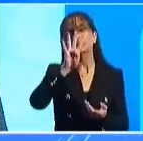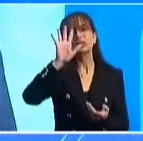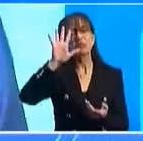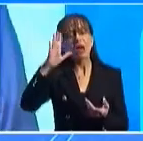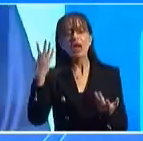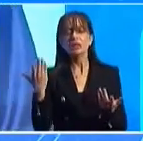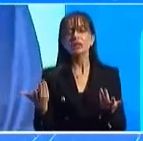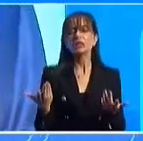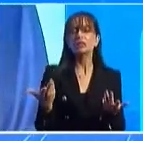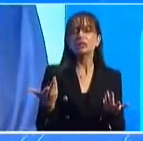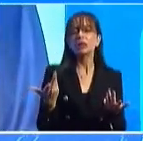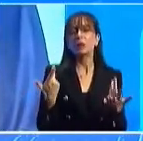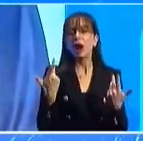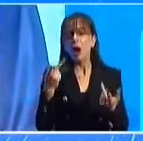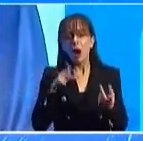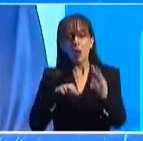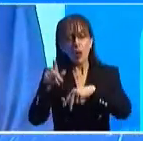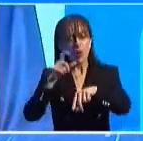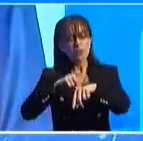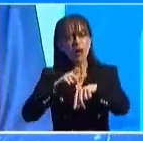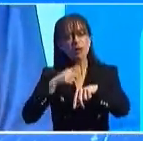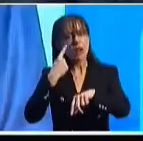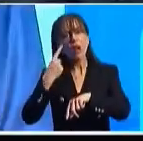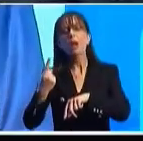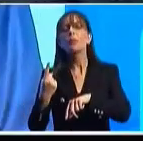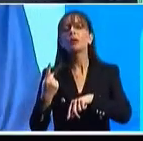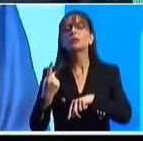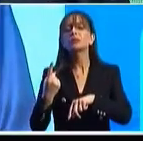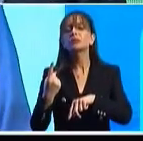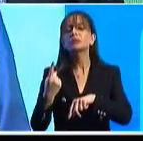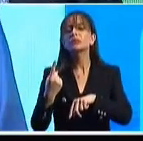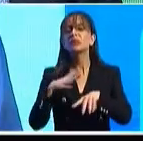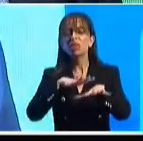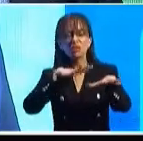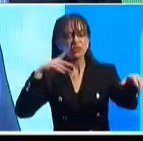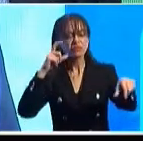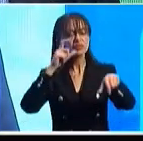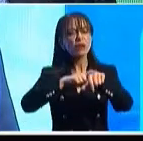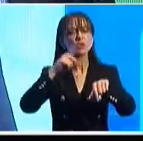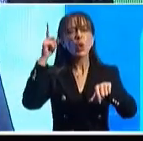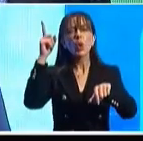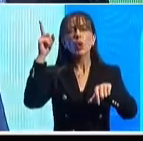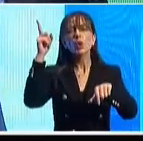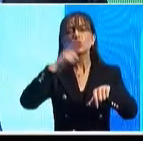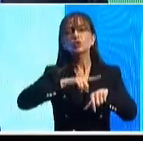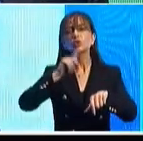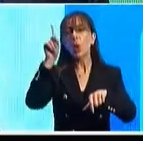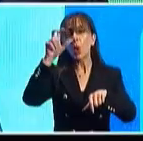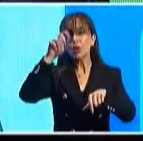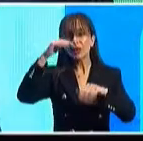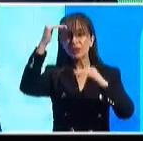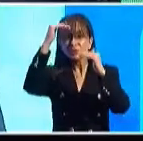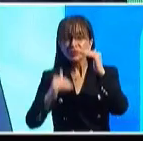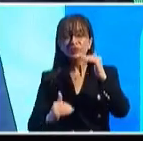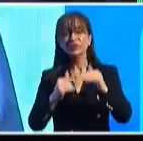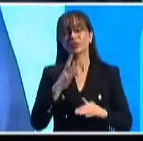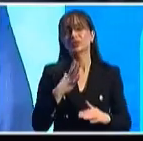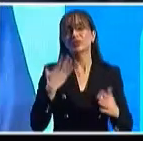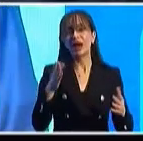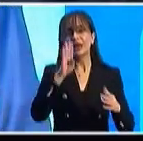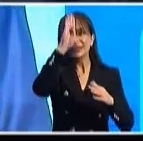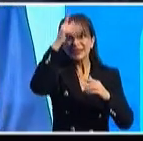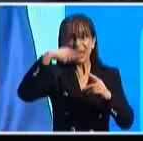kalırken yoğun saatlere baktığımızda bu oran %18'lere kadar maalesef düşüyor. Ve